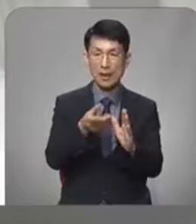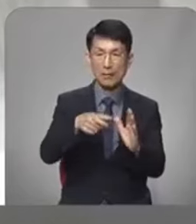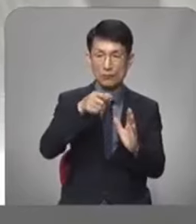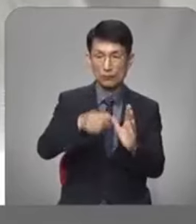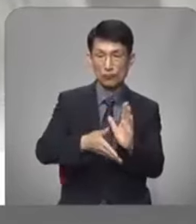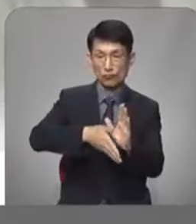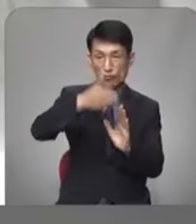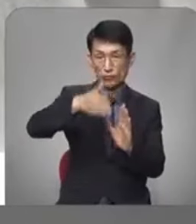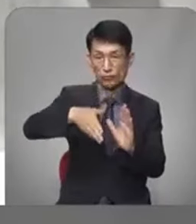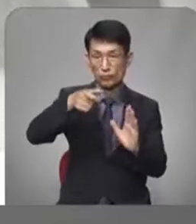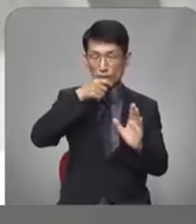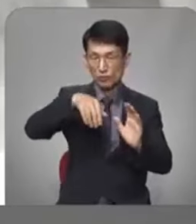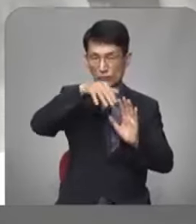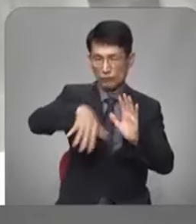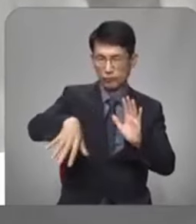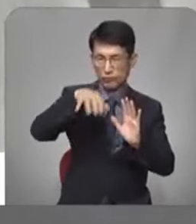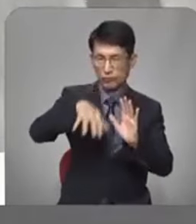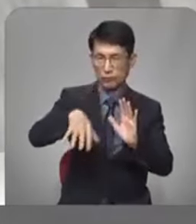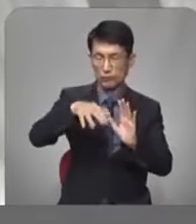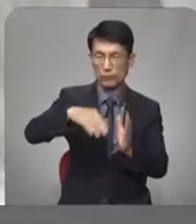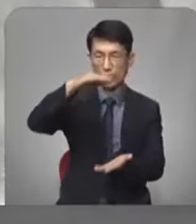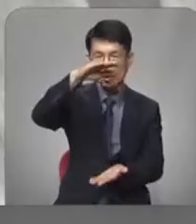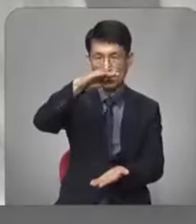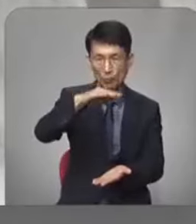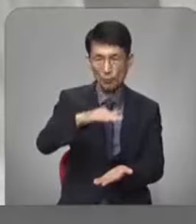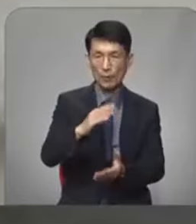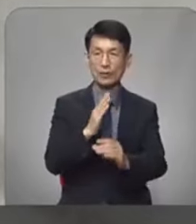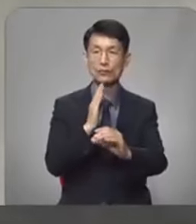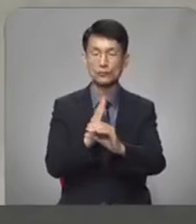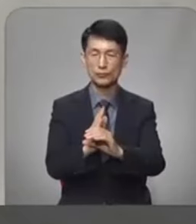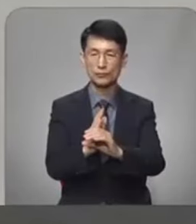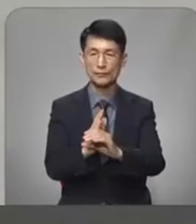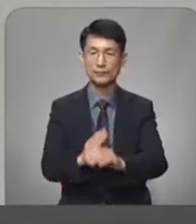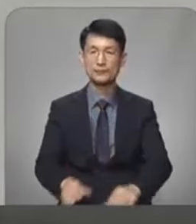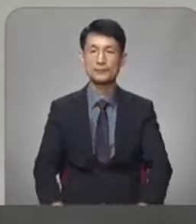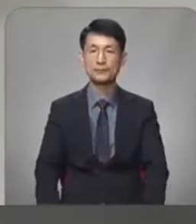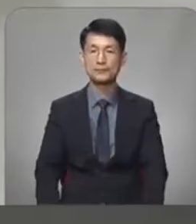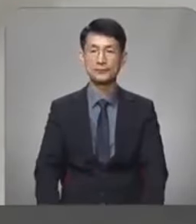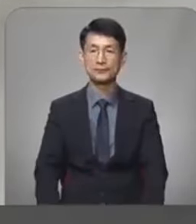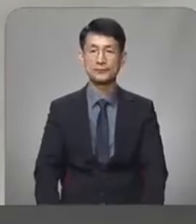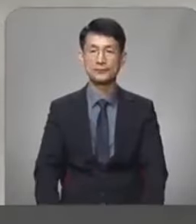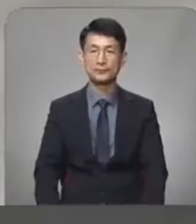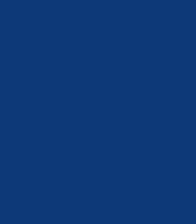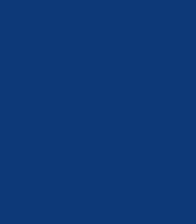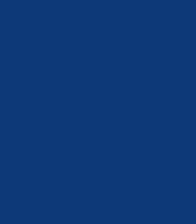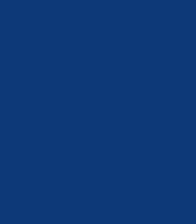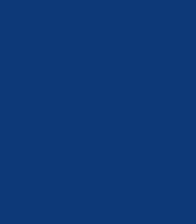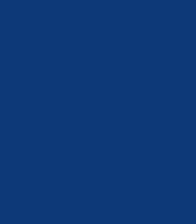일부 댐들은 수문을 열고 수위를 조절하고 있습니다. KBS 뉴스 박성훈입니다.